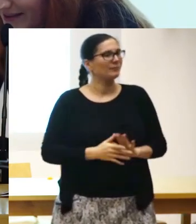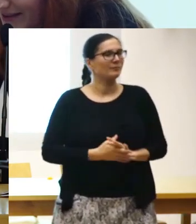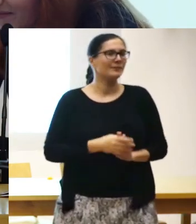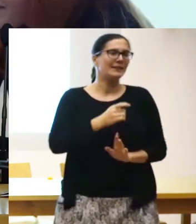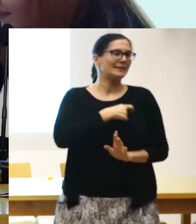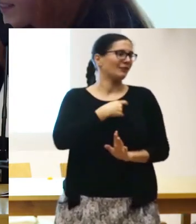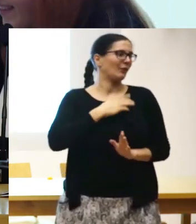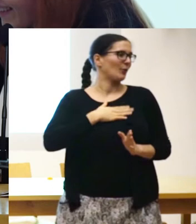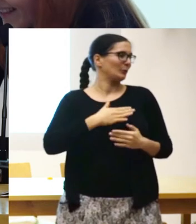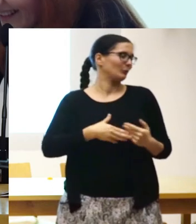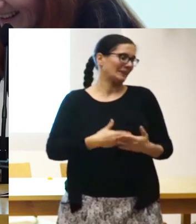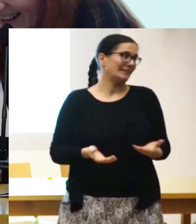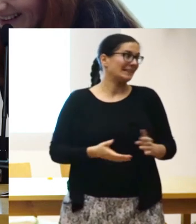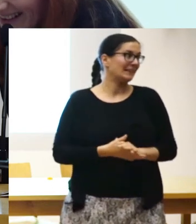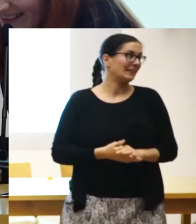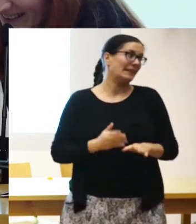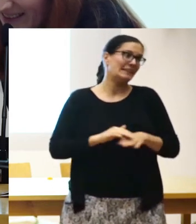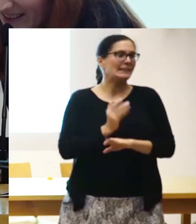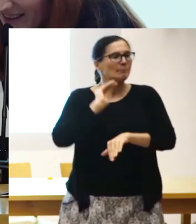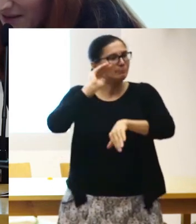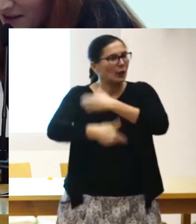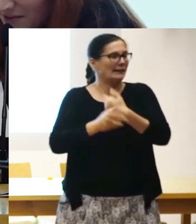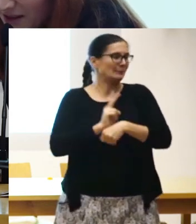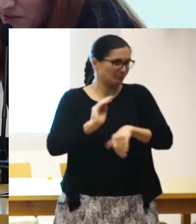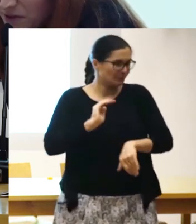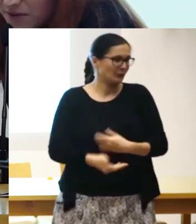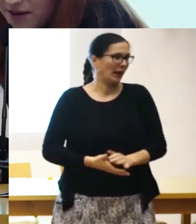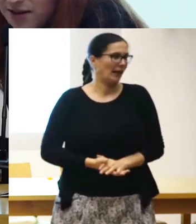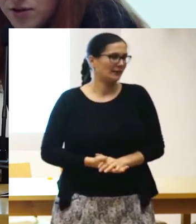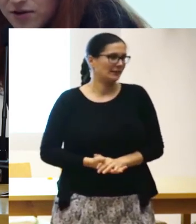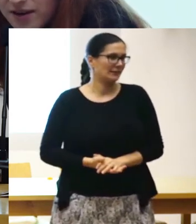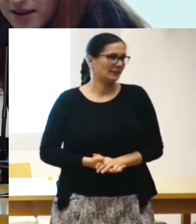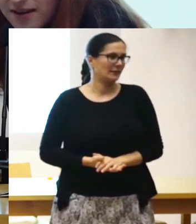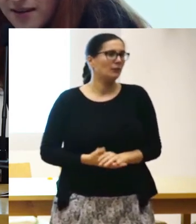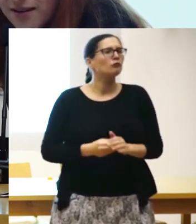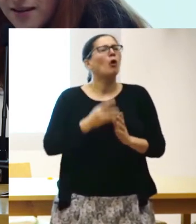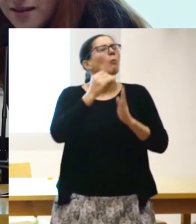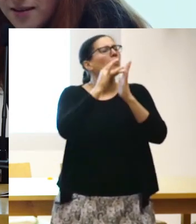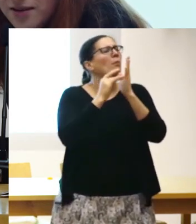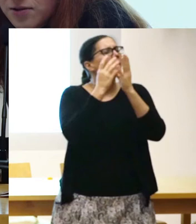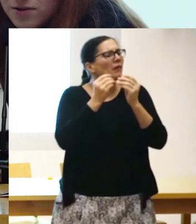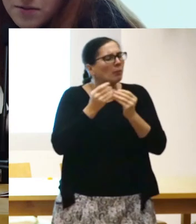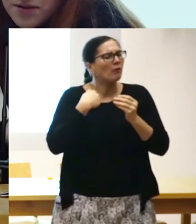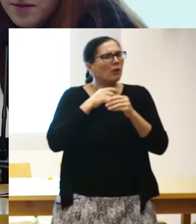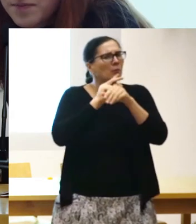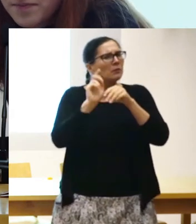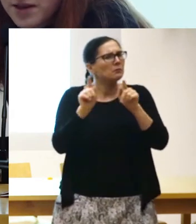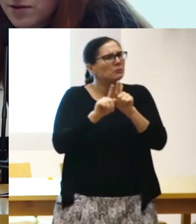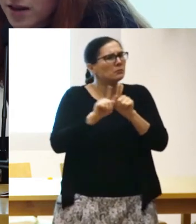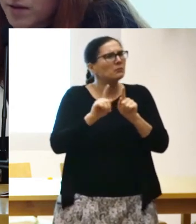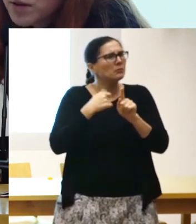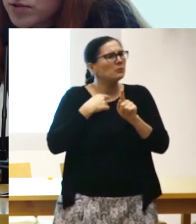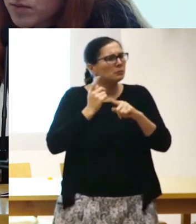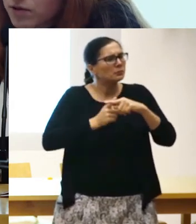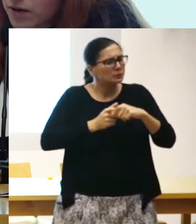jako... Bylo plánováno. No, některé ty věci u nás fungují velice doslovně a